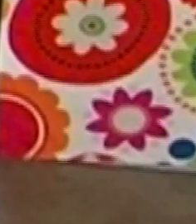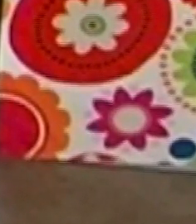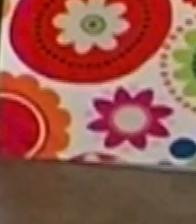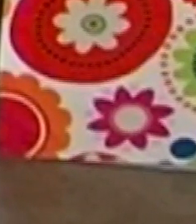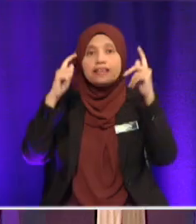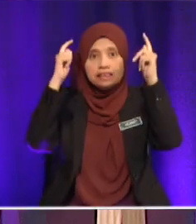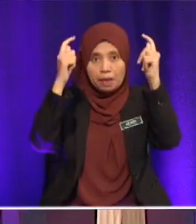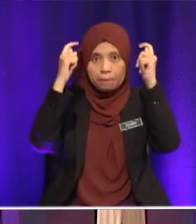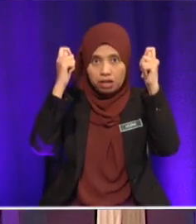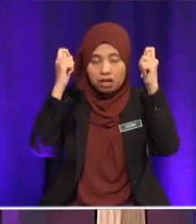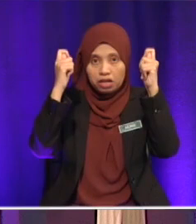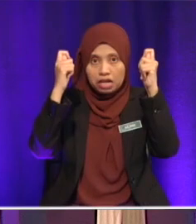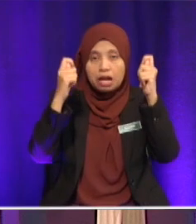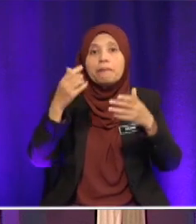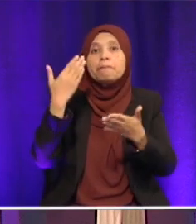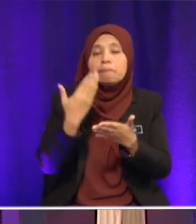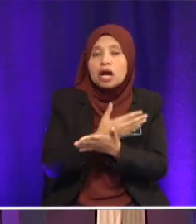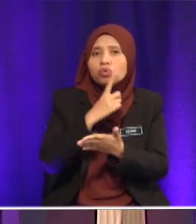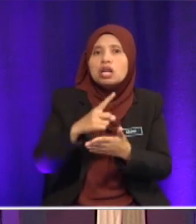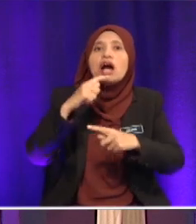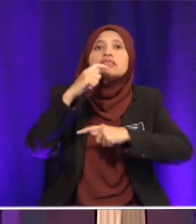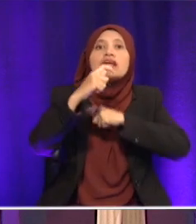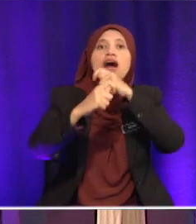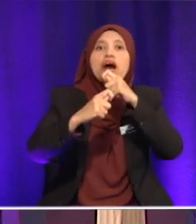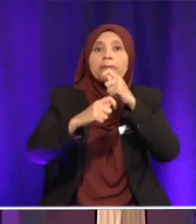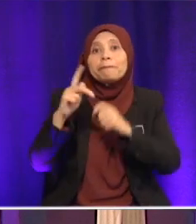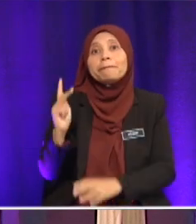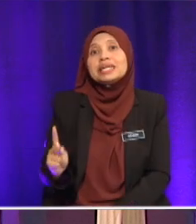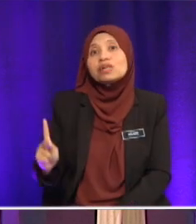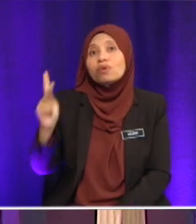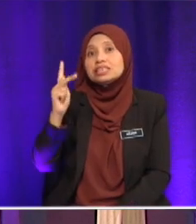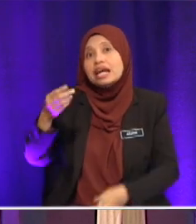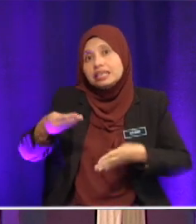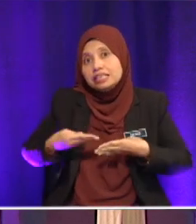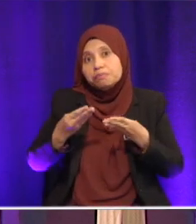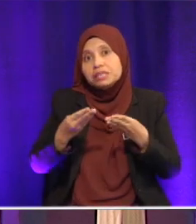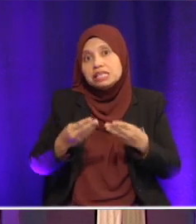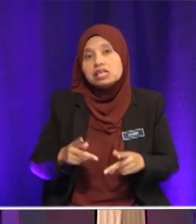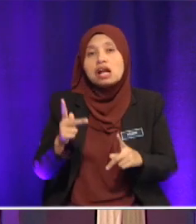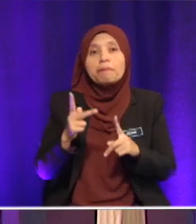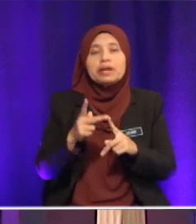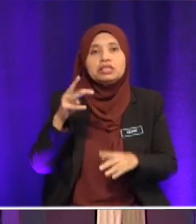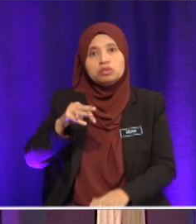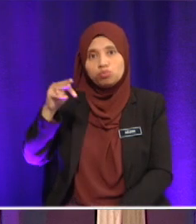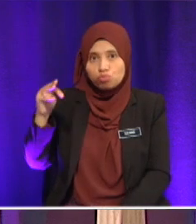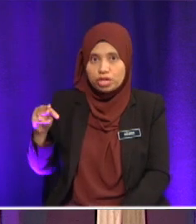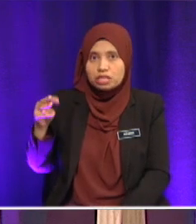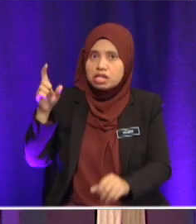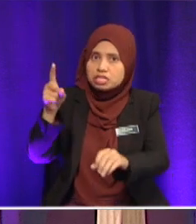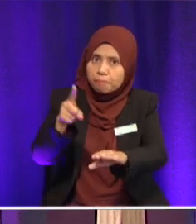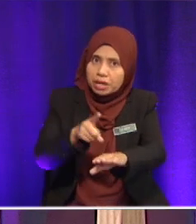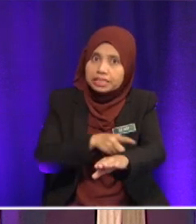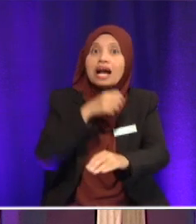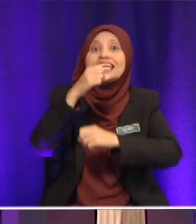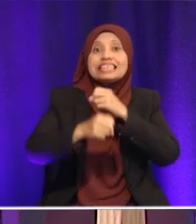tersebut barulah tahap penguasaan itu diberikan kepada murid tersebut sepanjang tahun